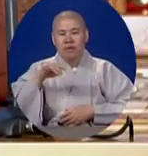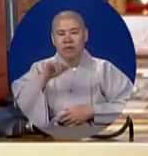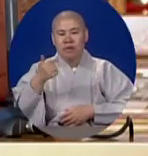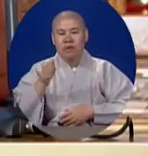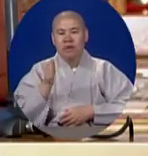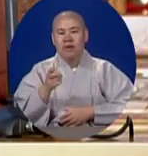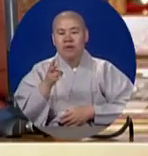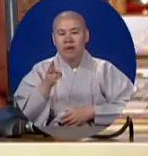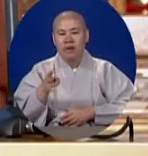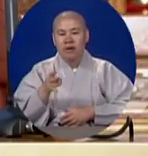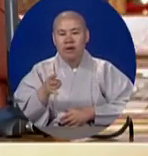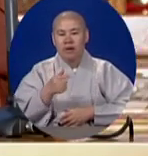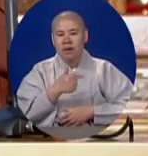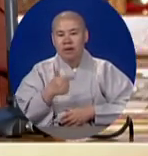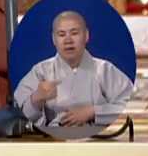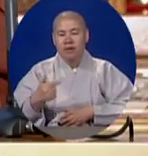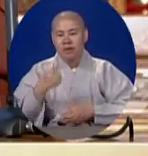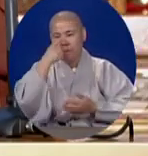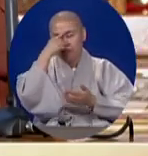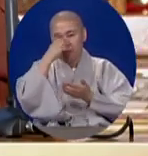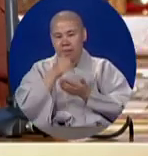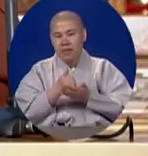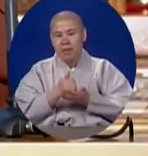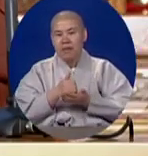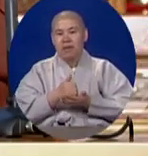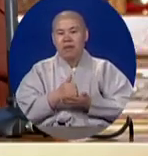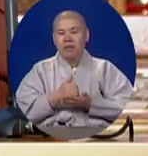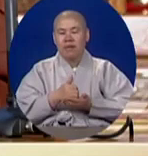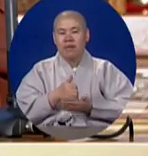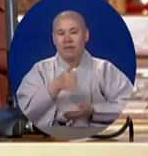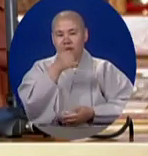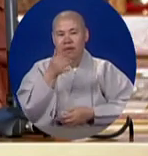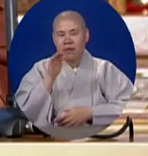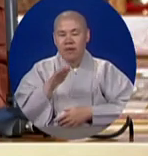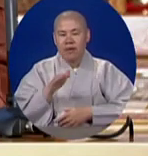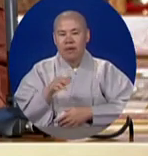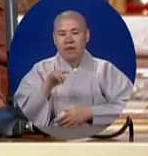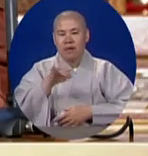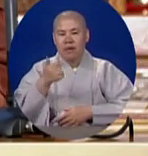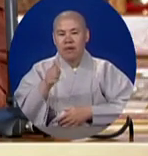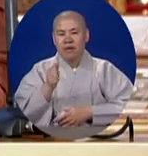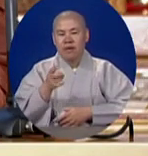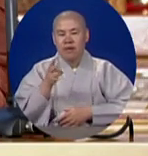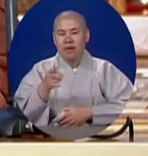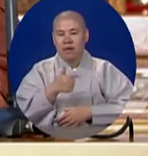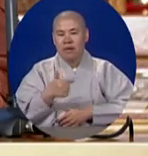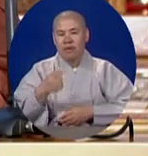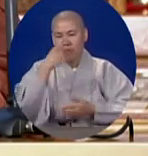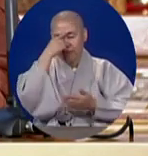신해선사라고 하는 분이 있는데요. 그 신해선사께서 이 부분을